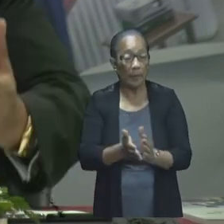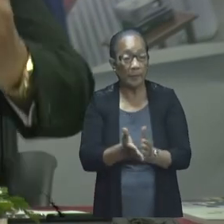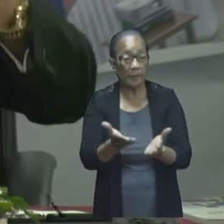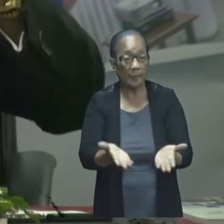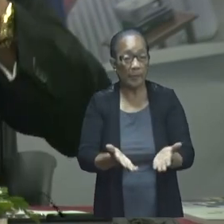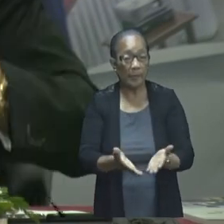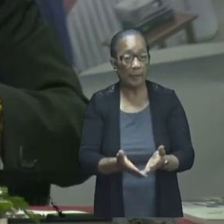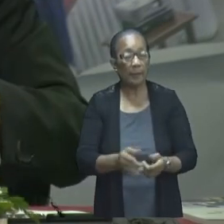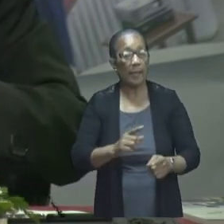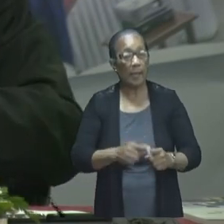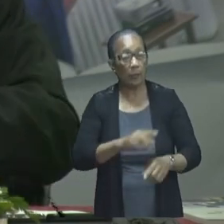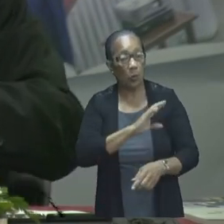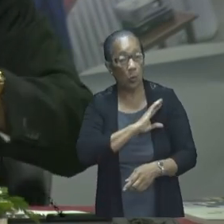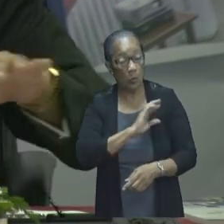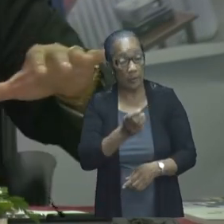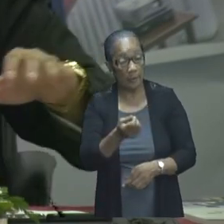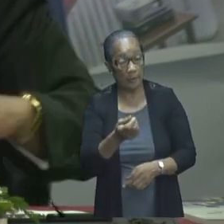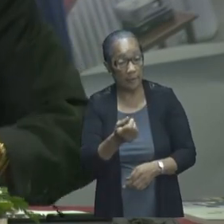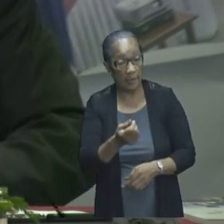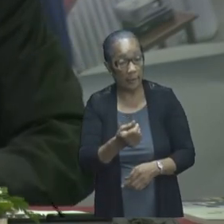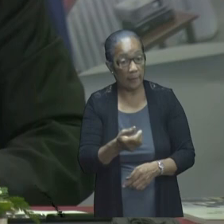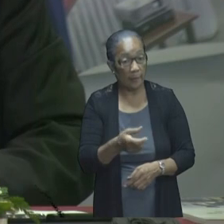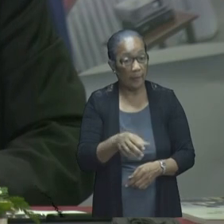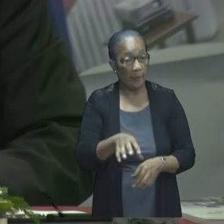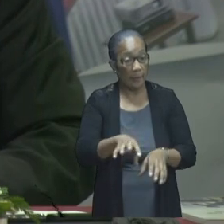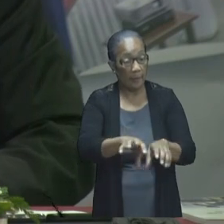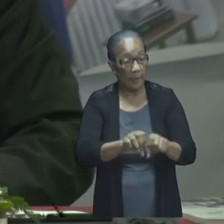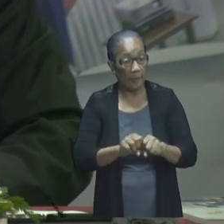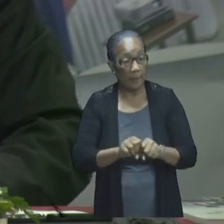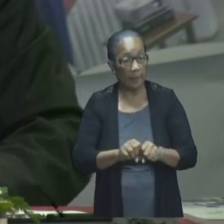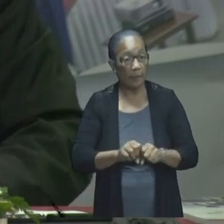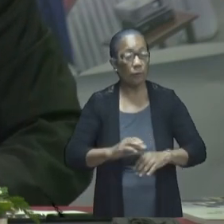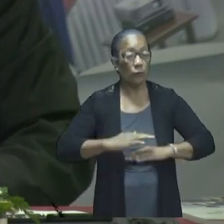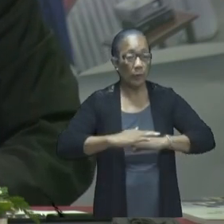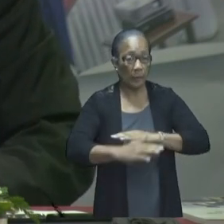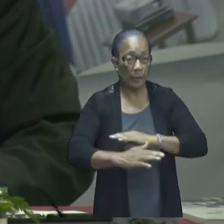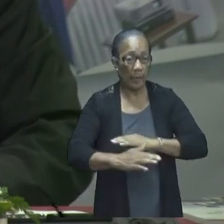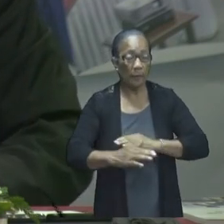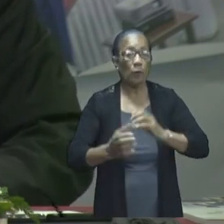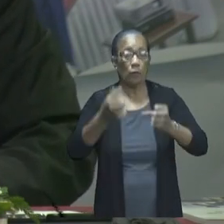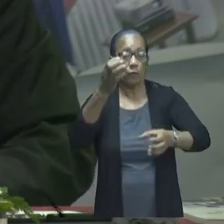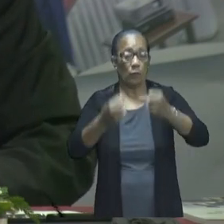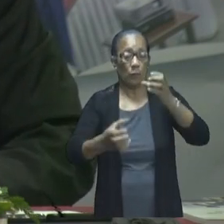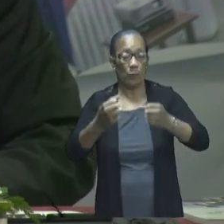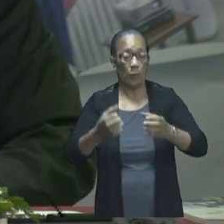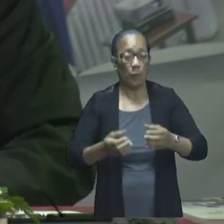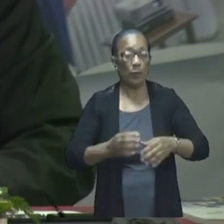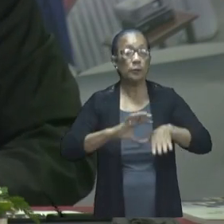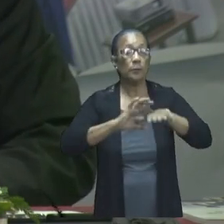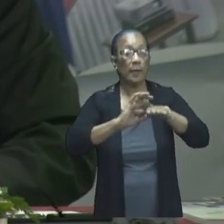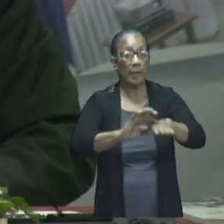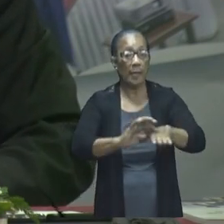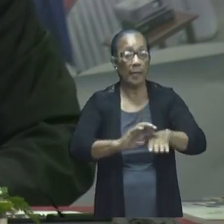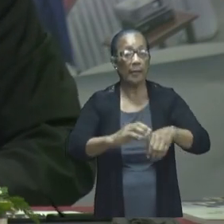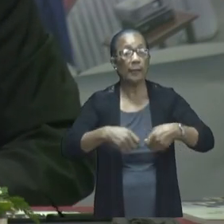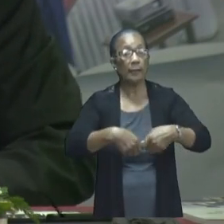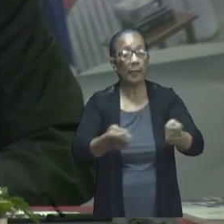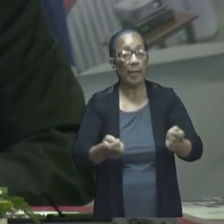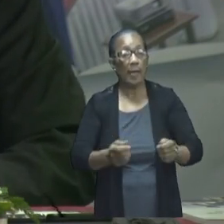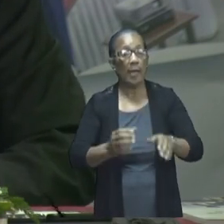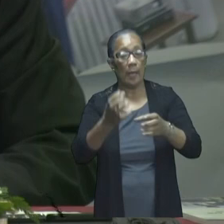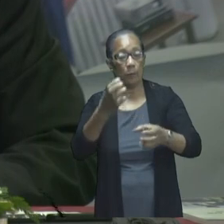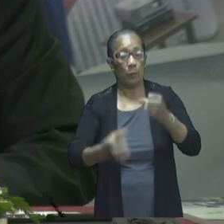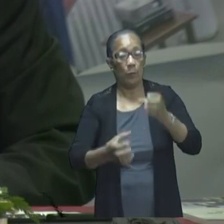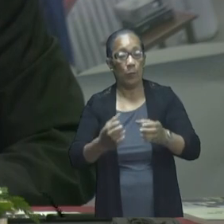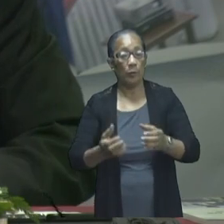en daarmee geld genereren van de ontwikkelen van het land voor de duurzaam bosbeleid en bosbeheer maar ook om te zorgen namelijk